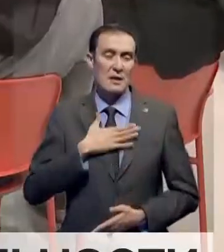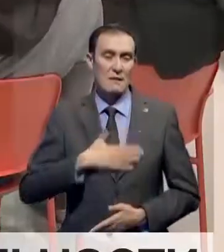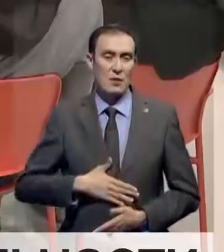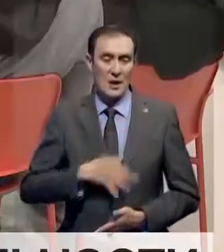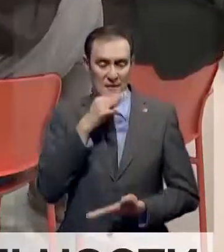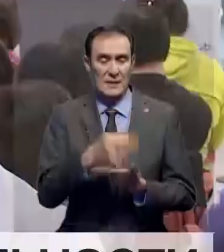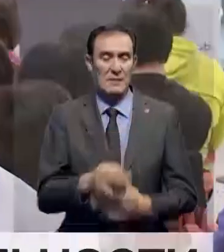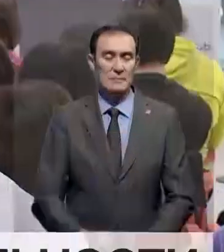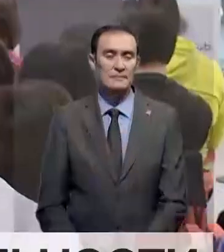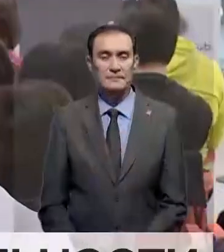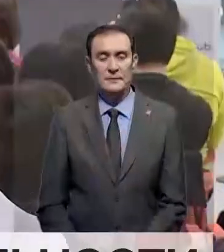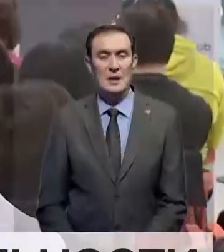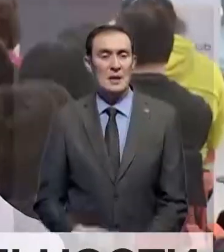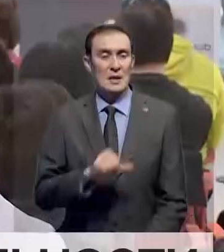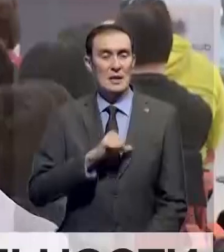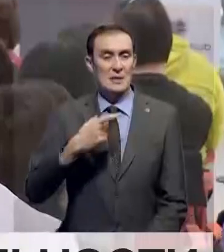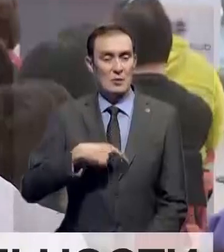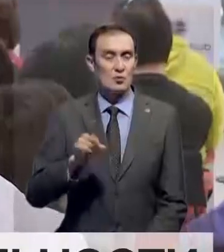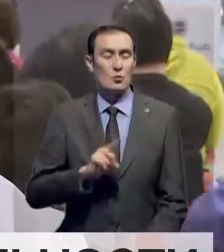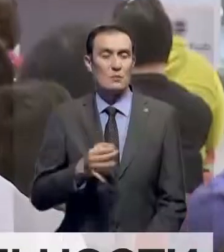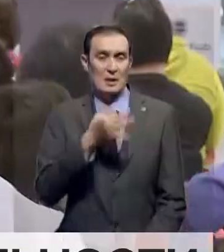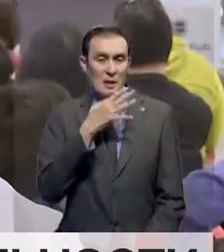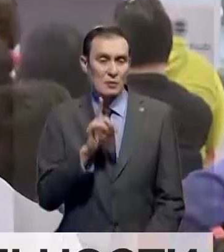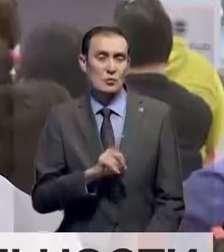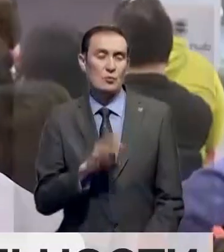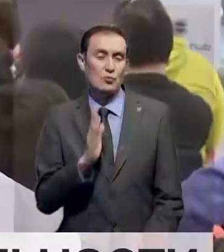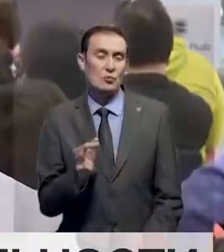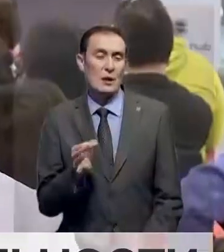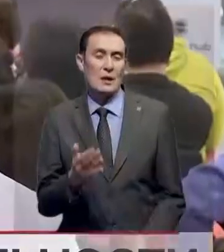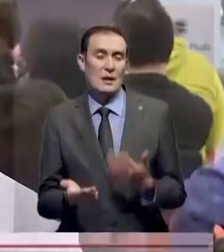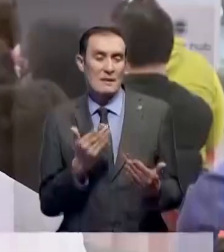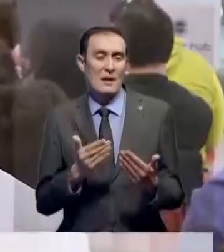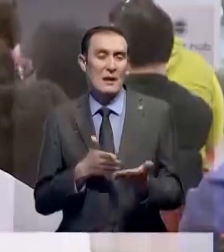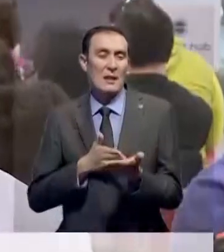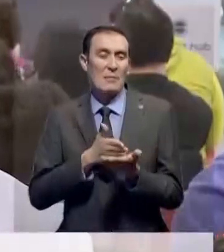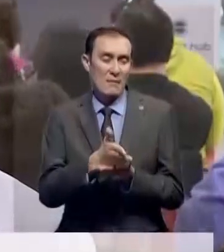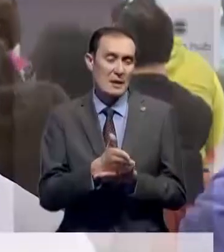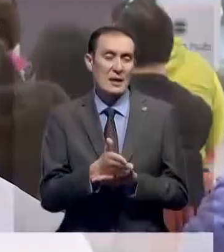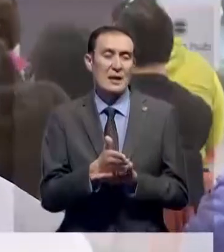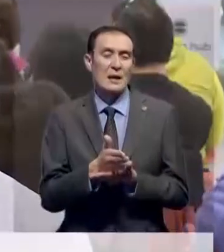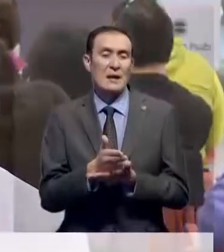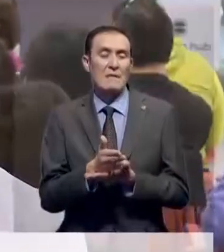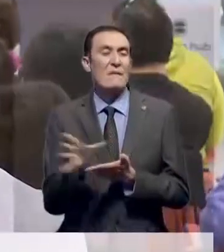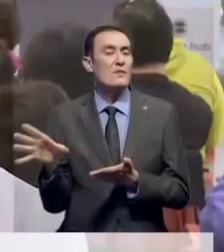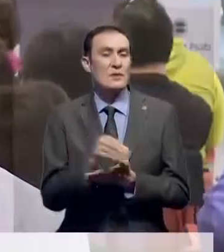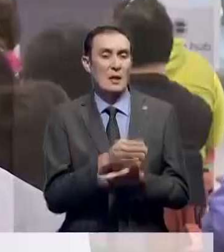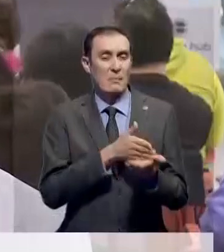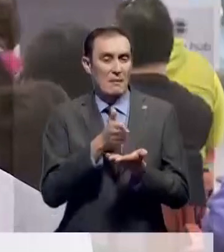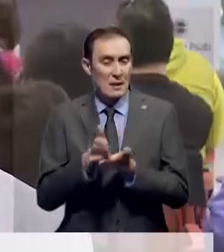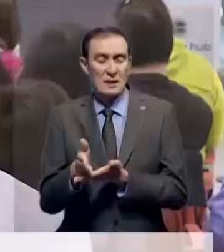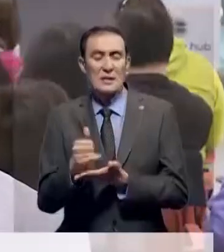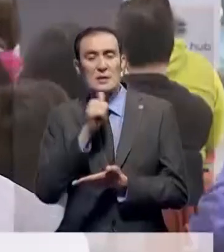довольны ответами. Я для себя взяла то, что нужно будет, наверное, больше направляться во всех сферах и при